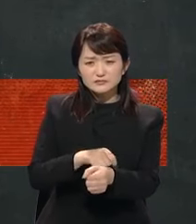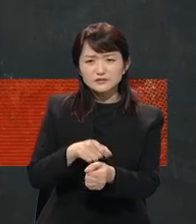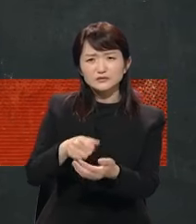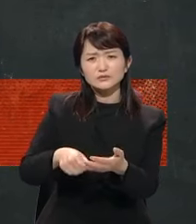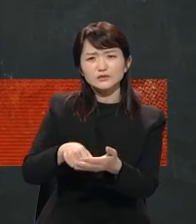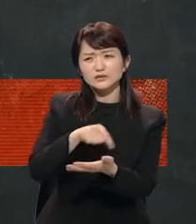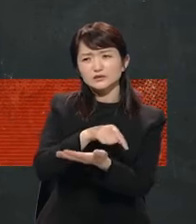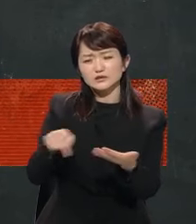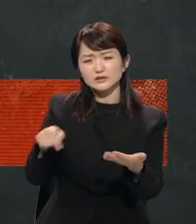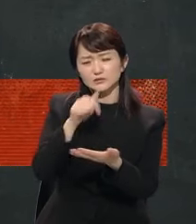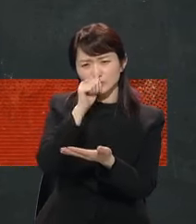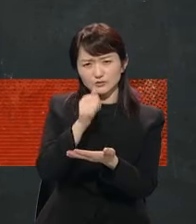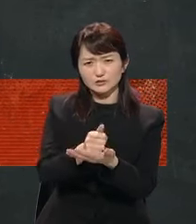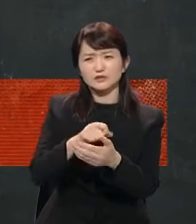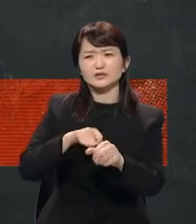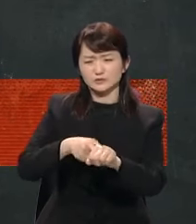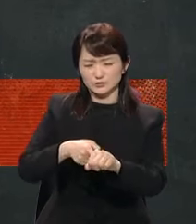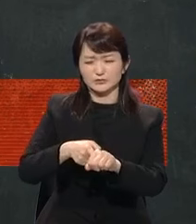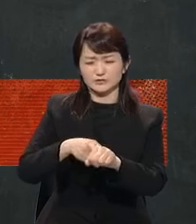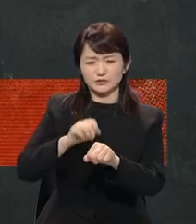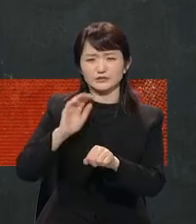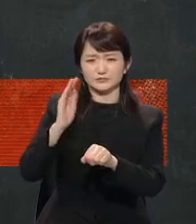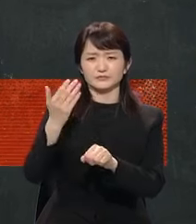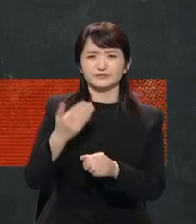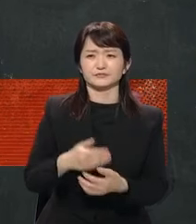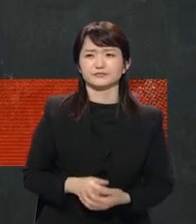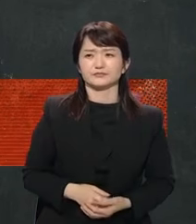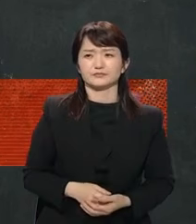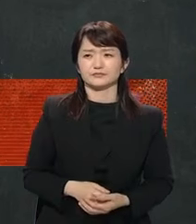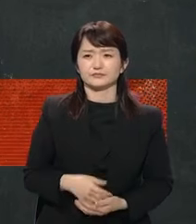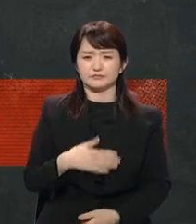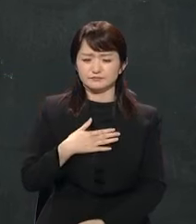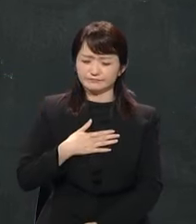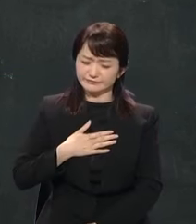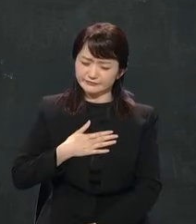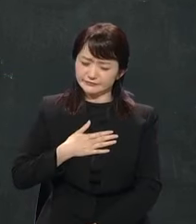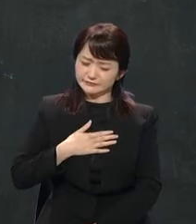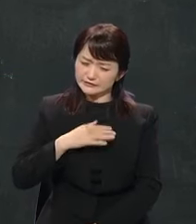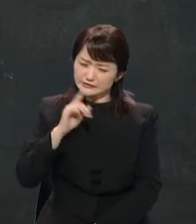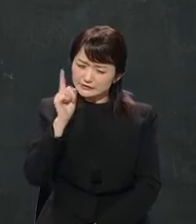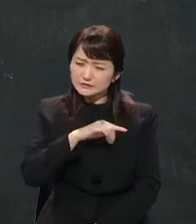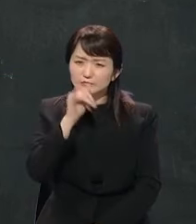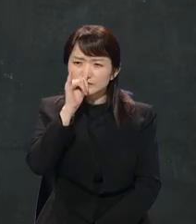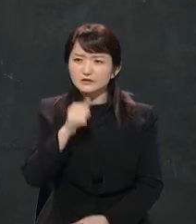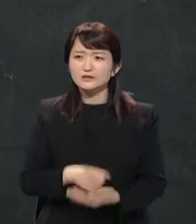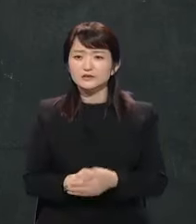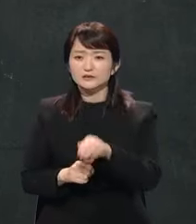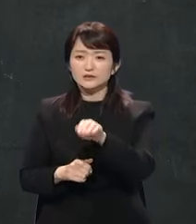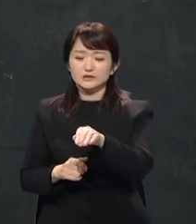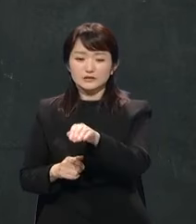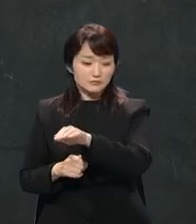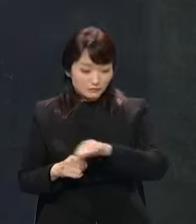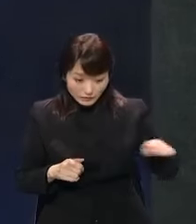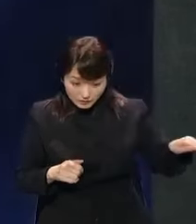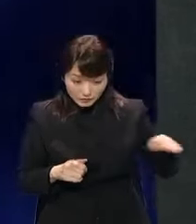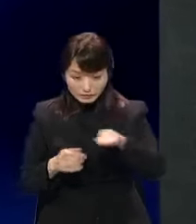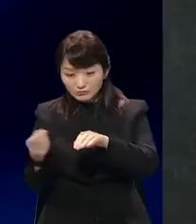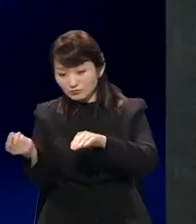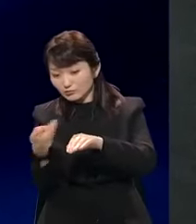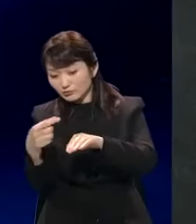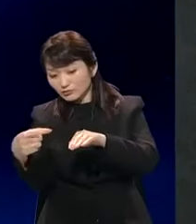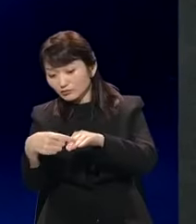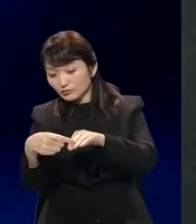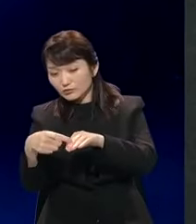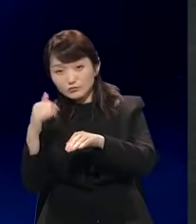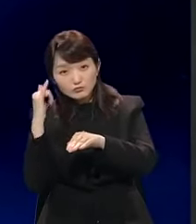게 성립할 수가 있고요. 처벌받아야 됩니다. 아이고. 좀 불쾌할 수는 있지만 예를 들어서 좀 빼달라고 얘기하면 뭐 전화번호도 있으니까